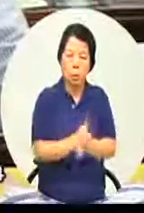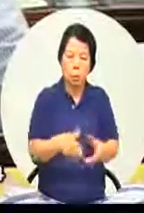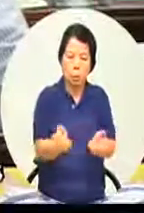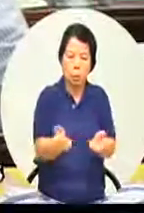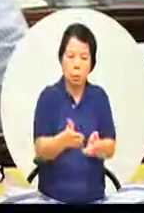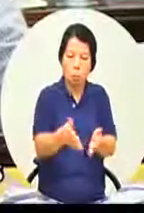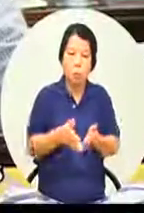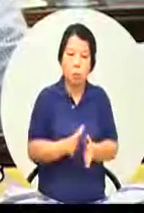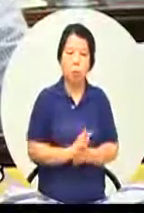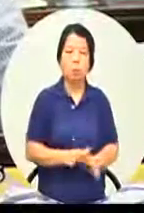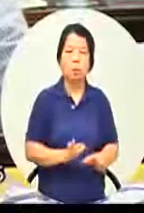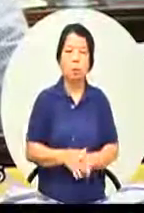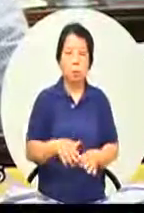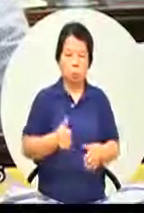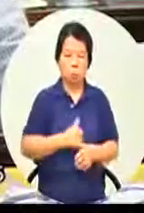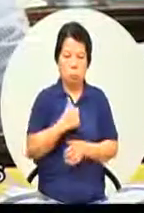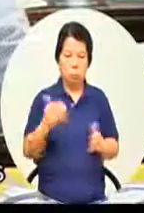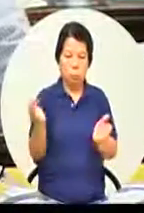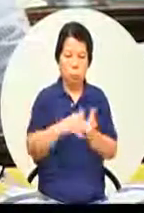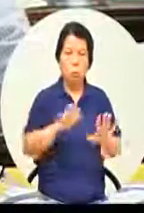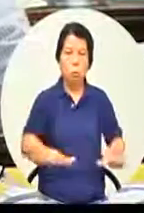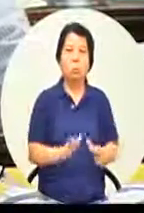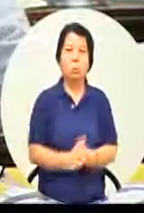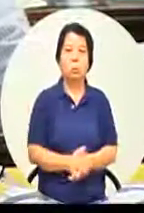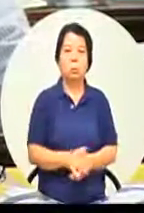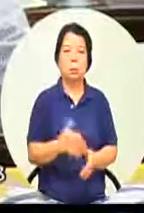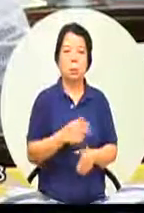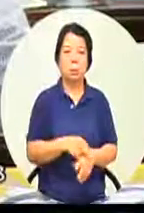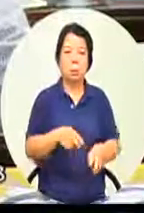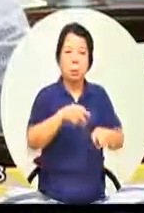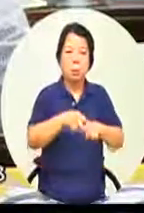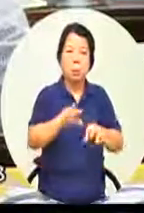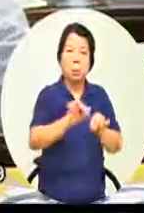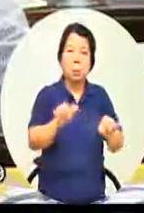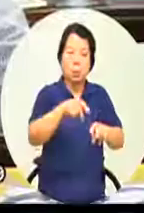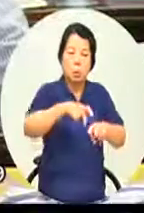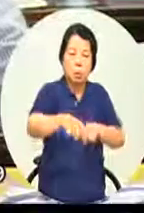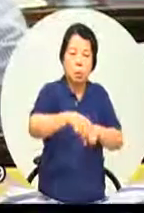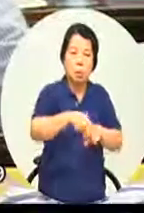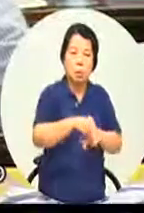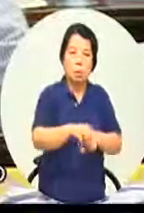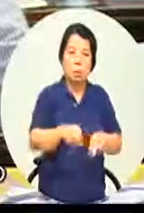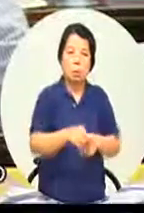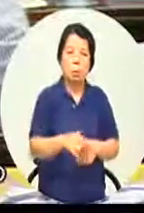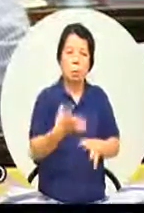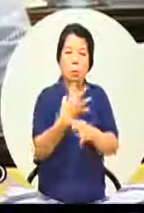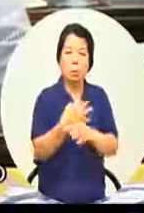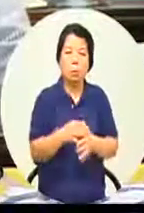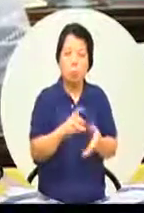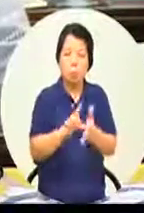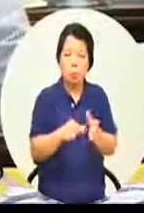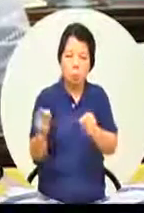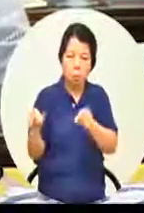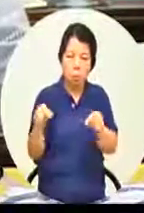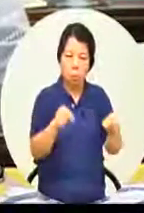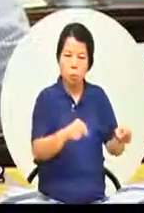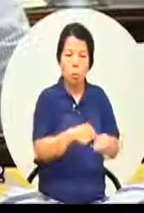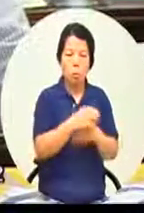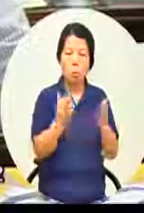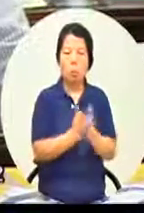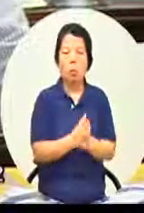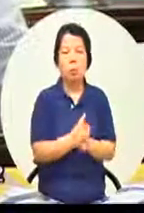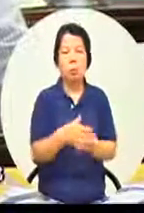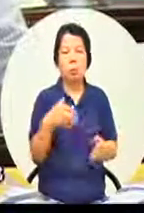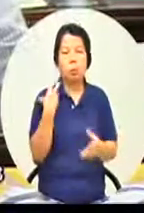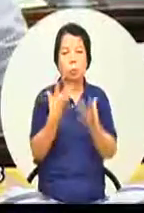前为止，坦白说，到底铁路地下化要延到哪？延宕多久其实并没有一个明确的